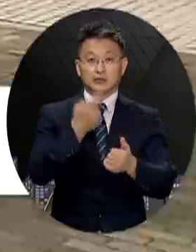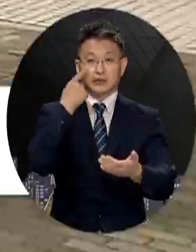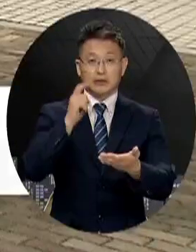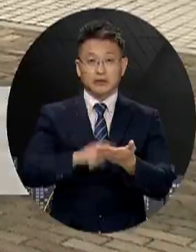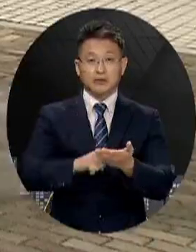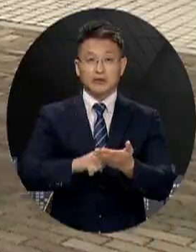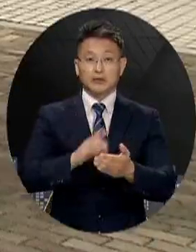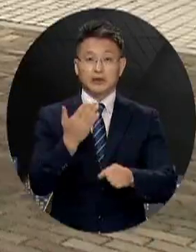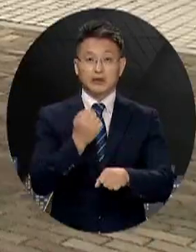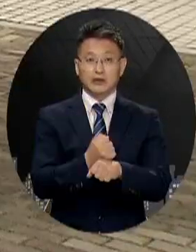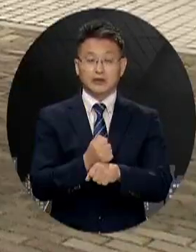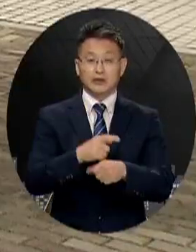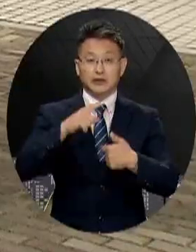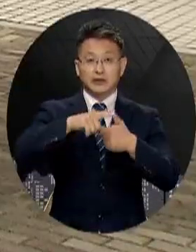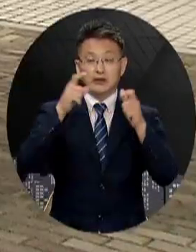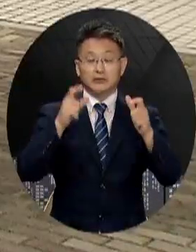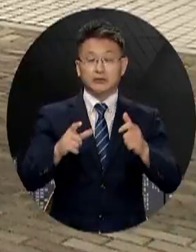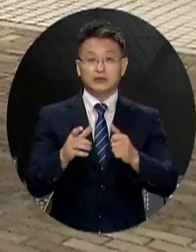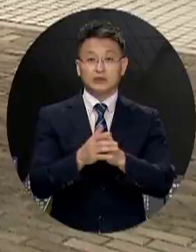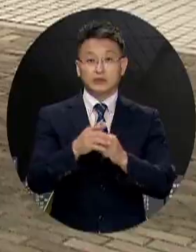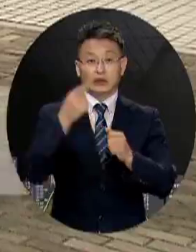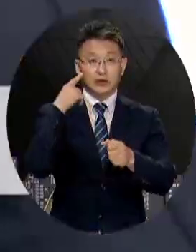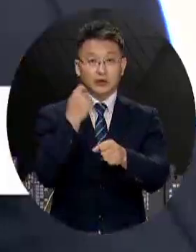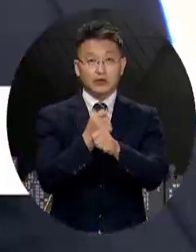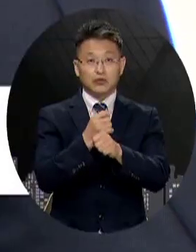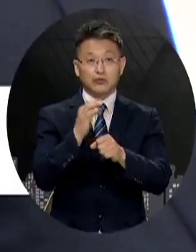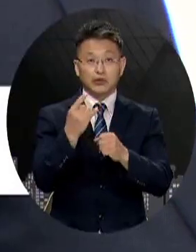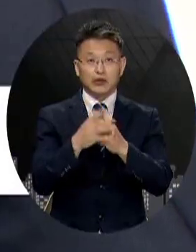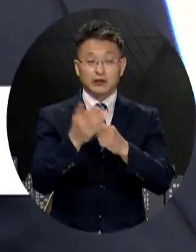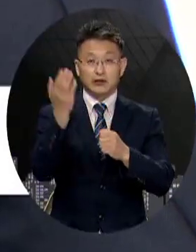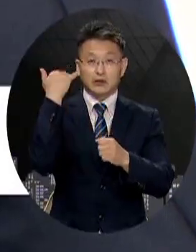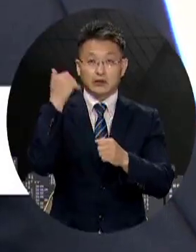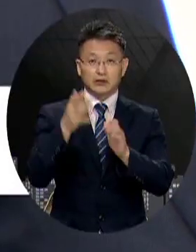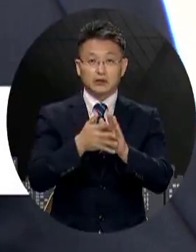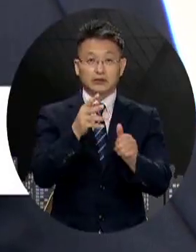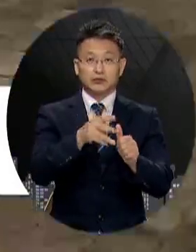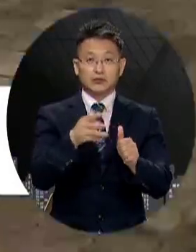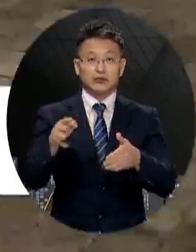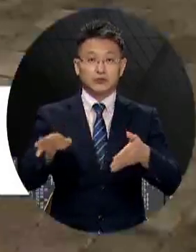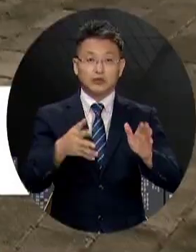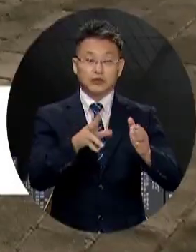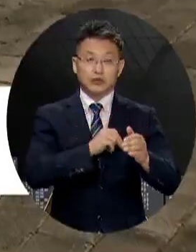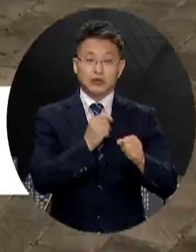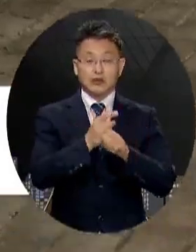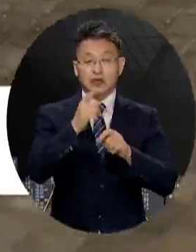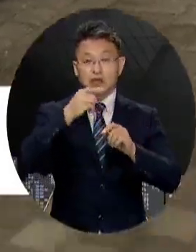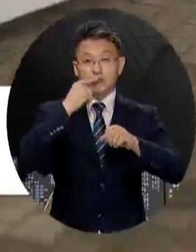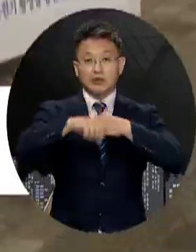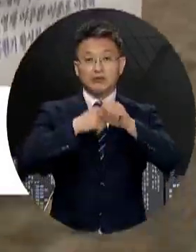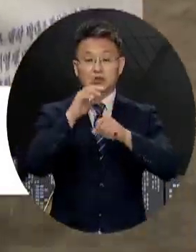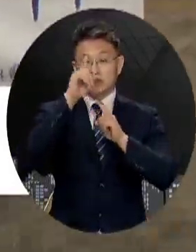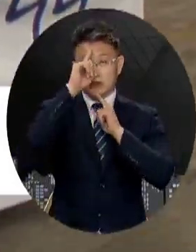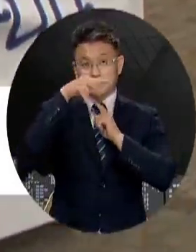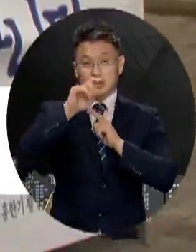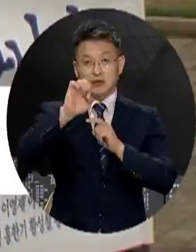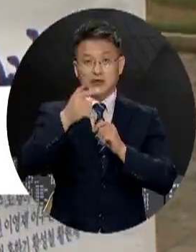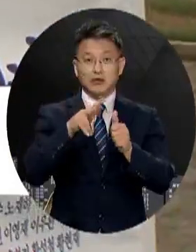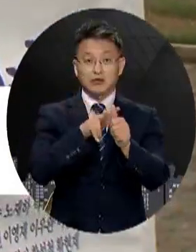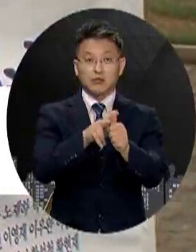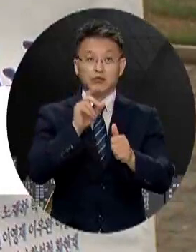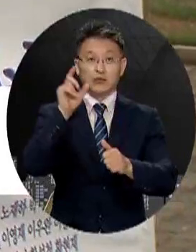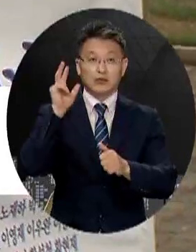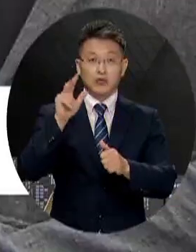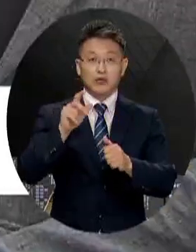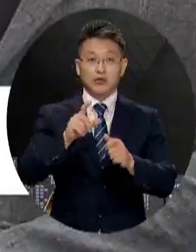때문. 지난달 경남 지역 교수 연구자와 전현직 시군 도의원 등이 민주당 이재명 예비 후보 지지 선언을